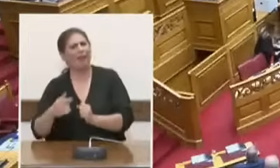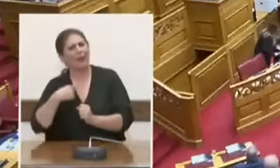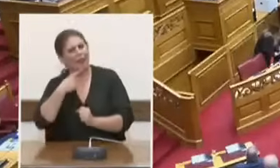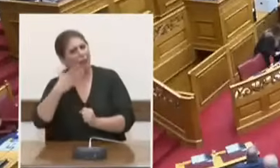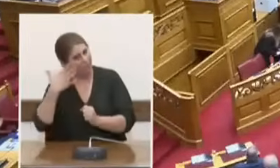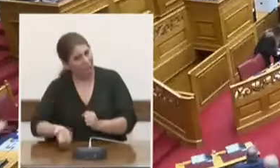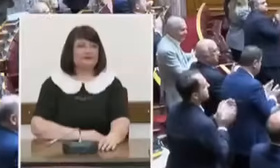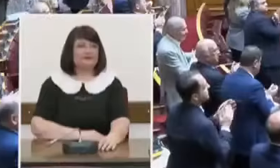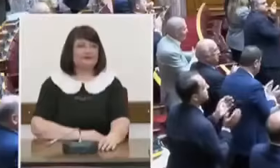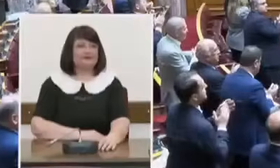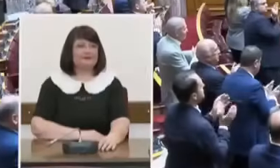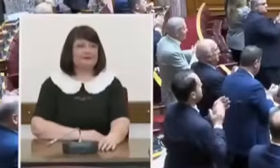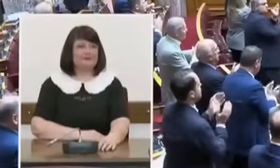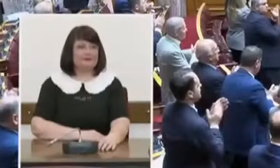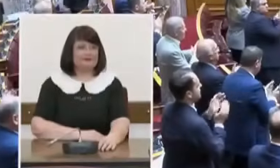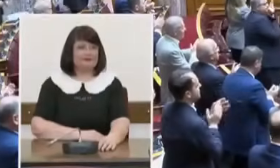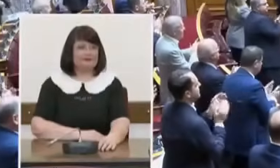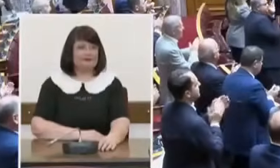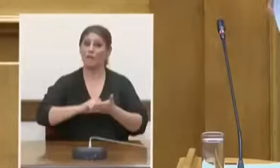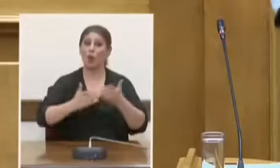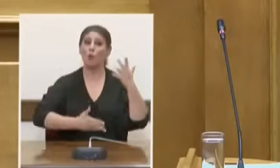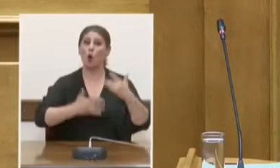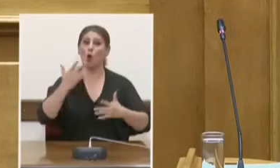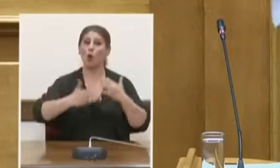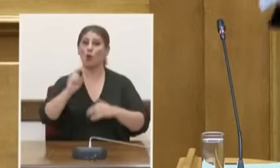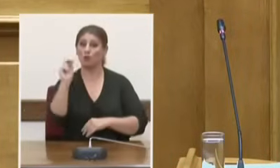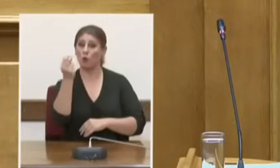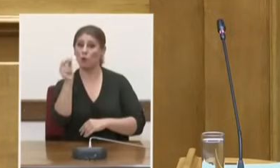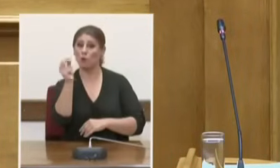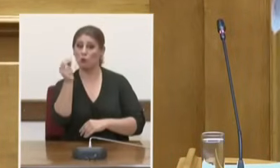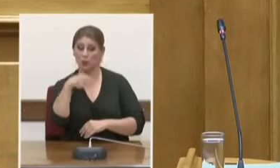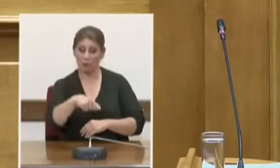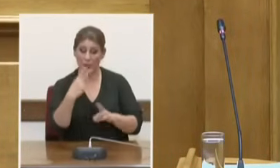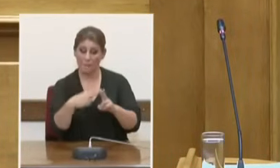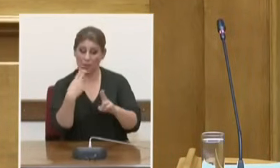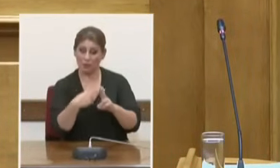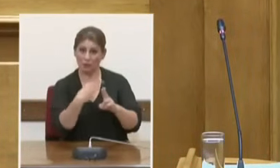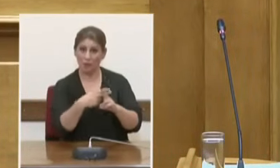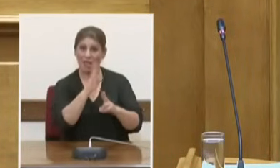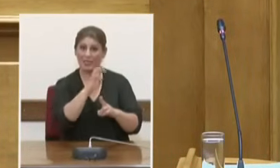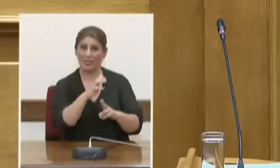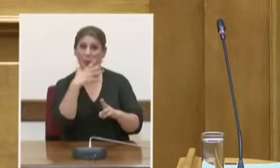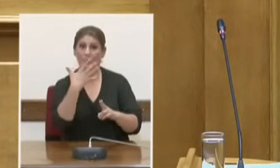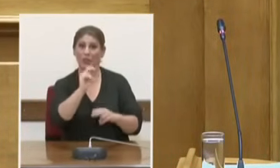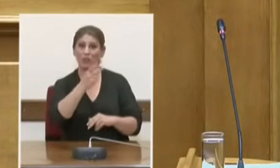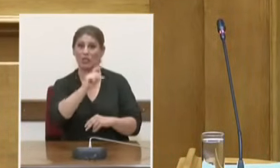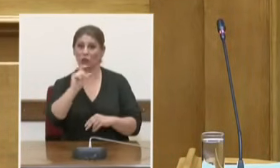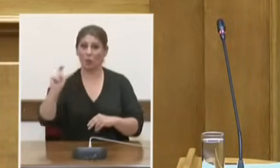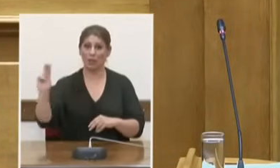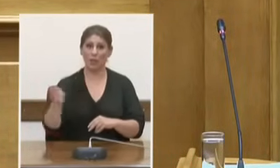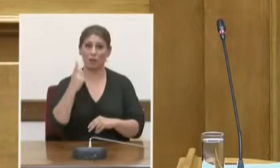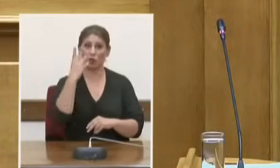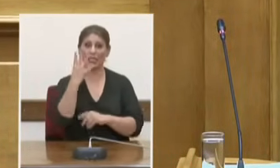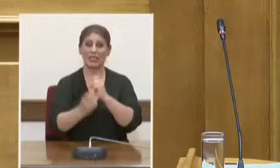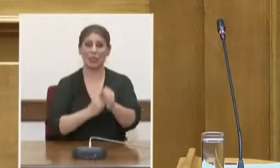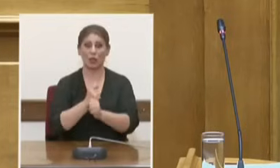μέτρα που προτείνει συνιστούν χρεοκοπία της χώρας. 45 δισεκατομμύρια ευρώ την τετραετία στοιχίζουν αυτό το